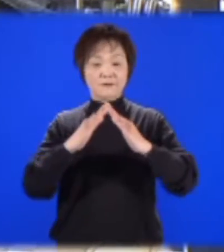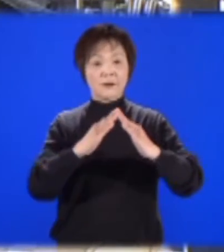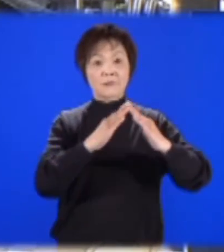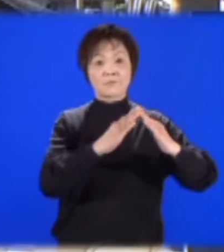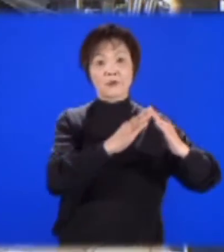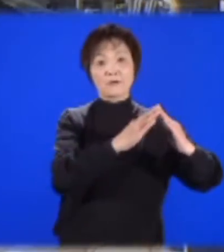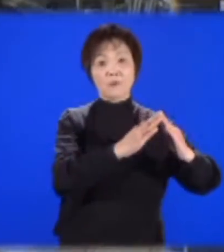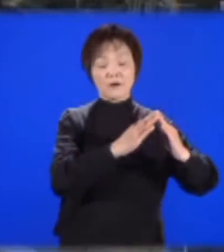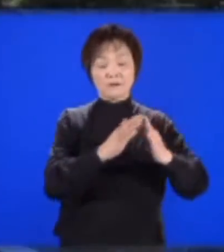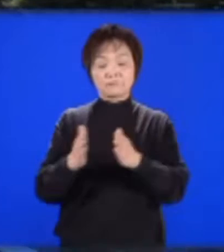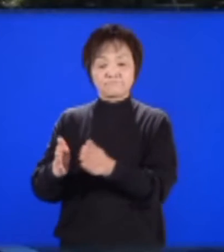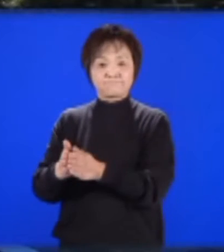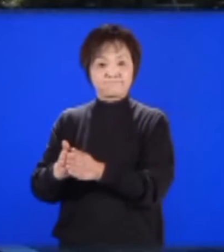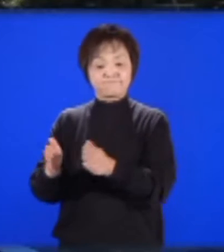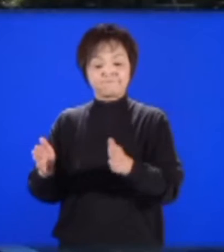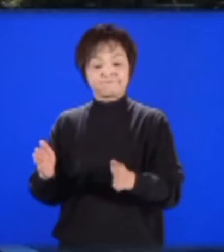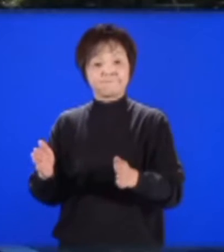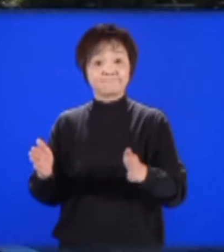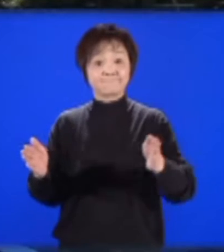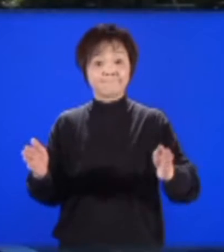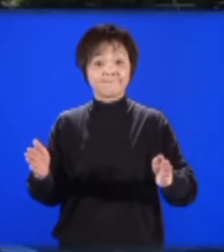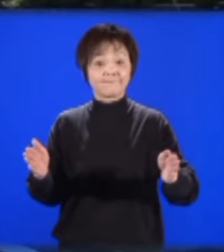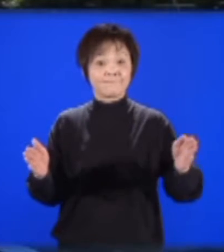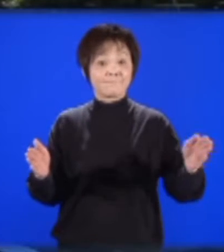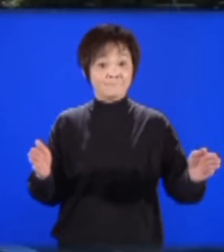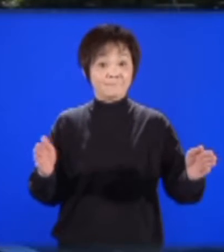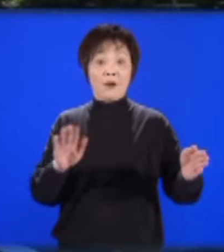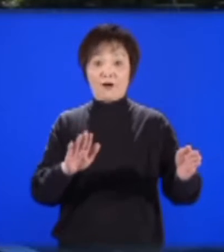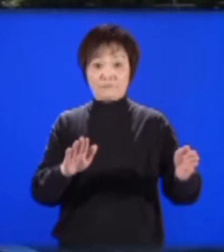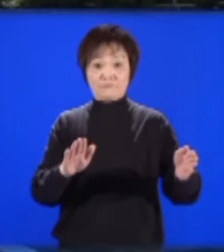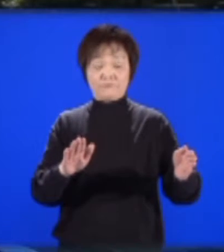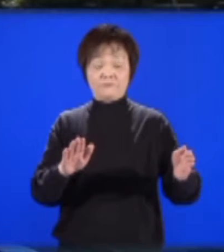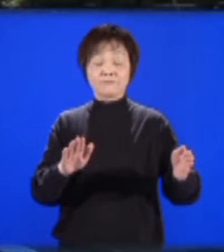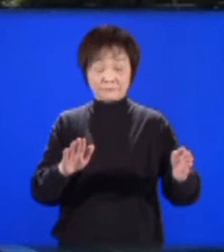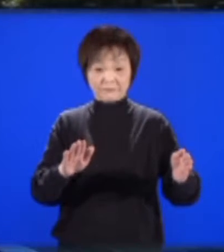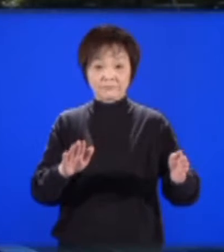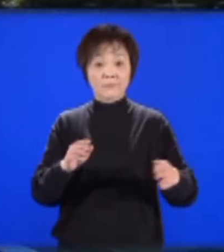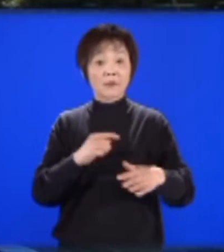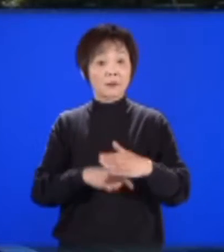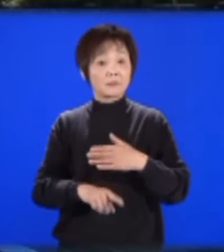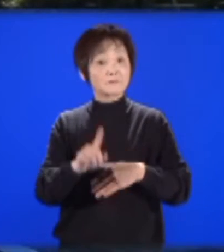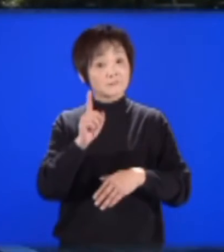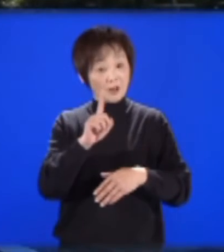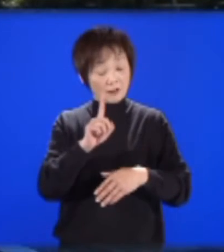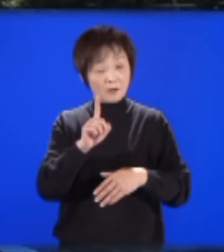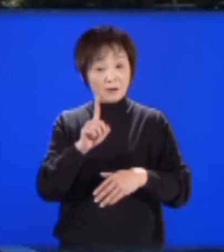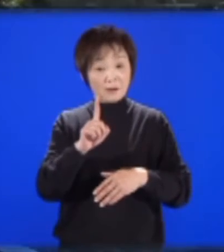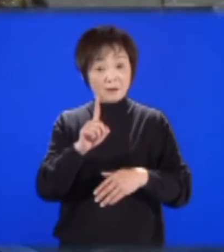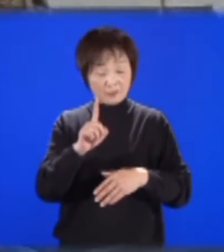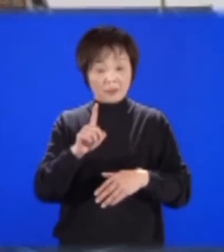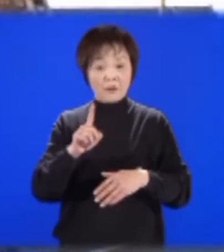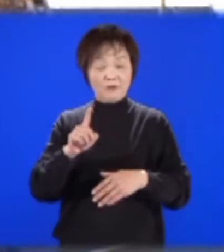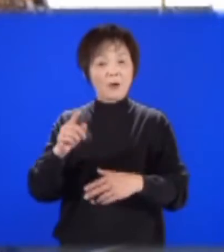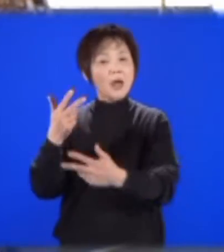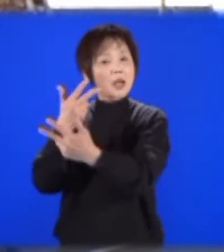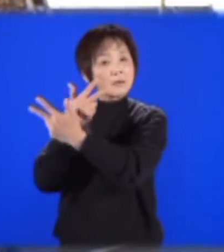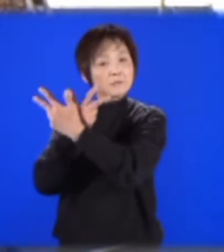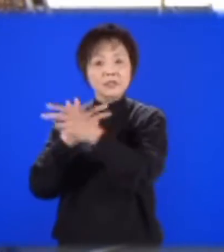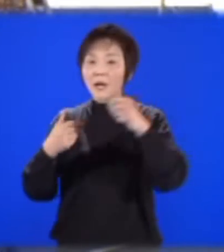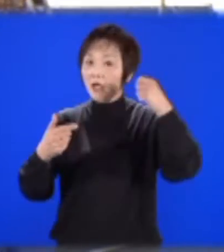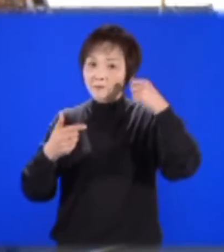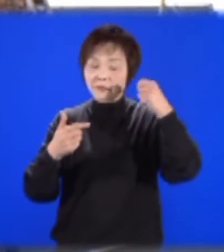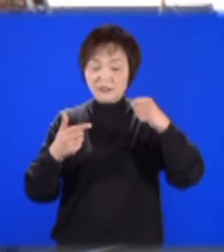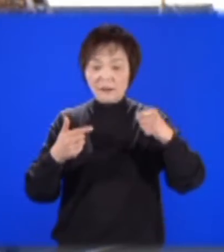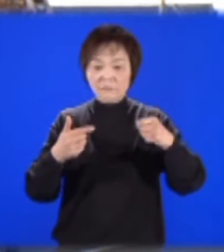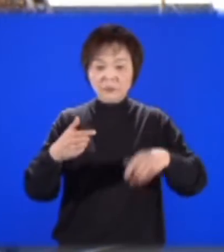並び方が、等間隔にほぼ同じような流れで立ち並んでいると思うんですけれども、まずは、東海道が